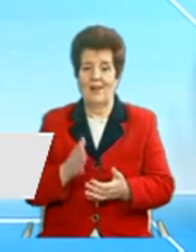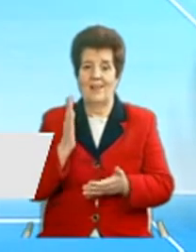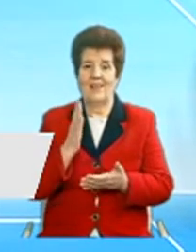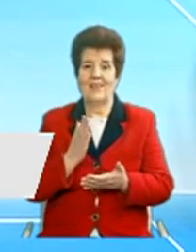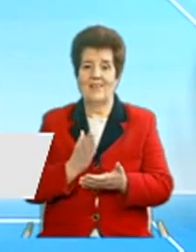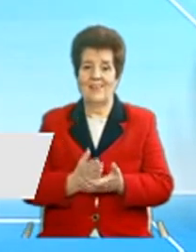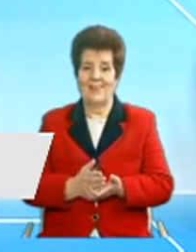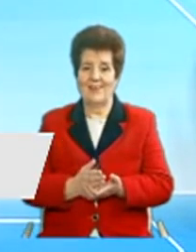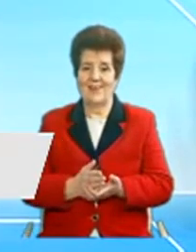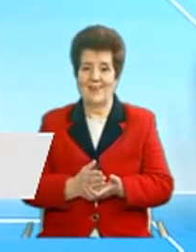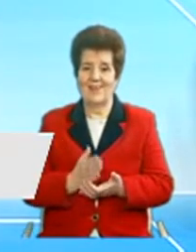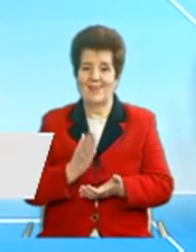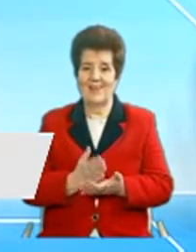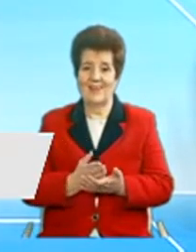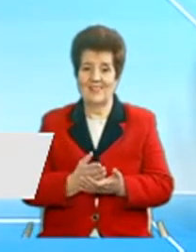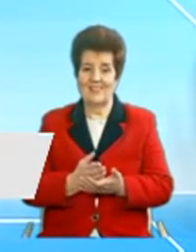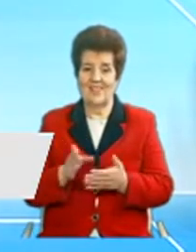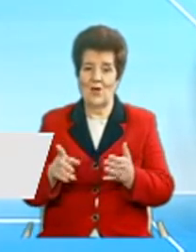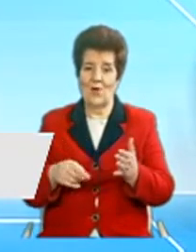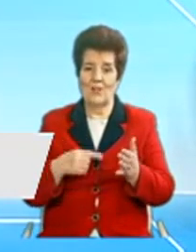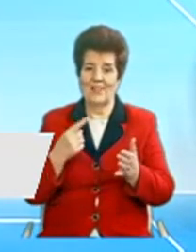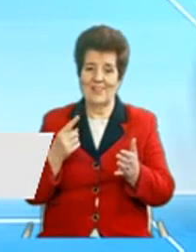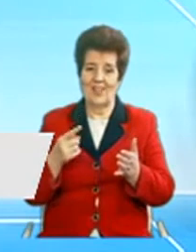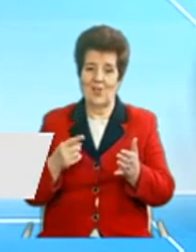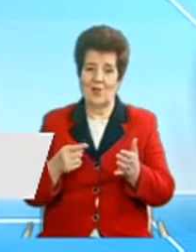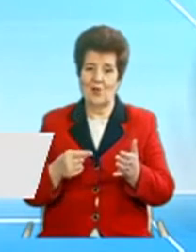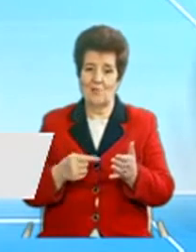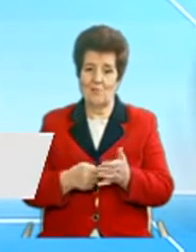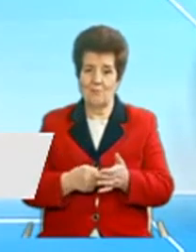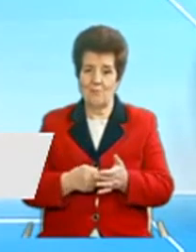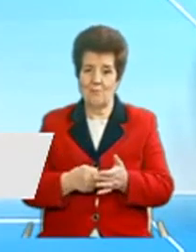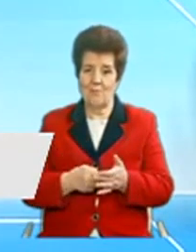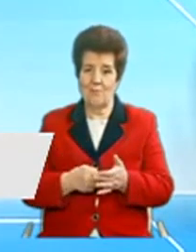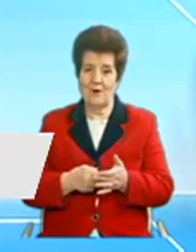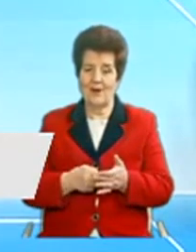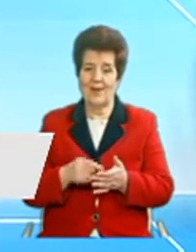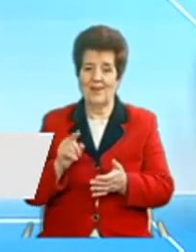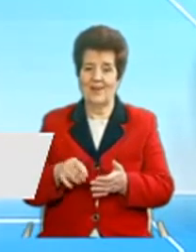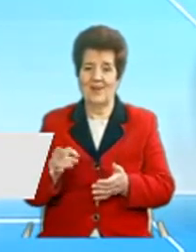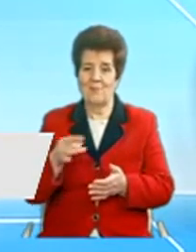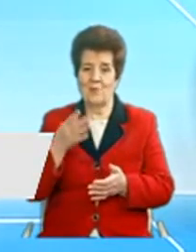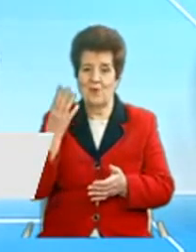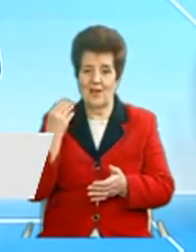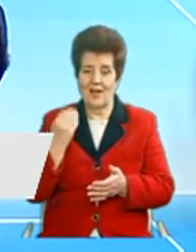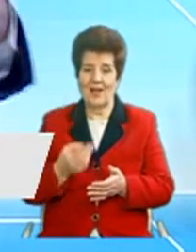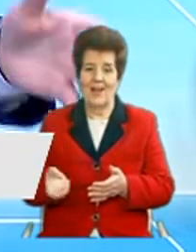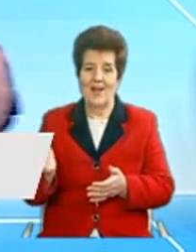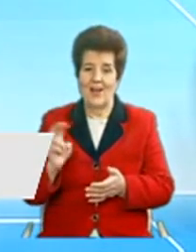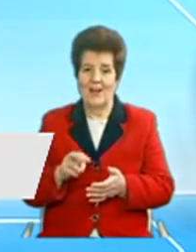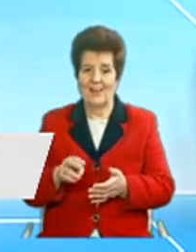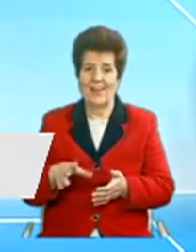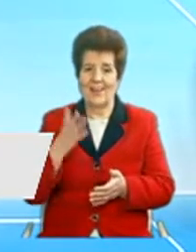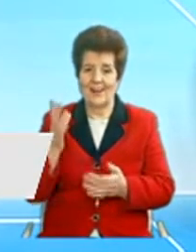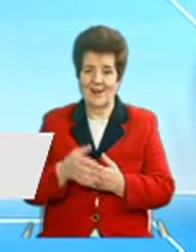elementelor politice. Care e întrebarea? Este o întrebare care de mult se discută în Republica Moldova, chiar era și